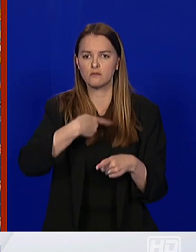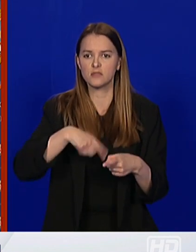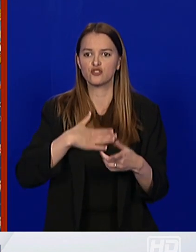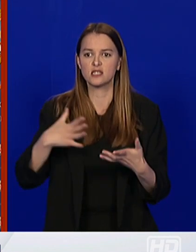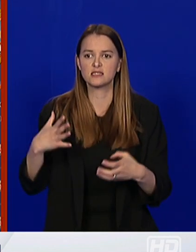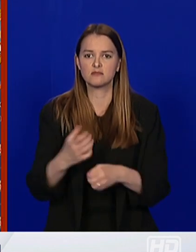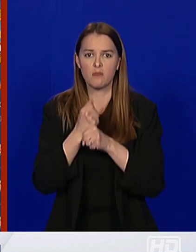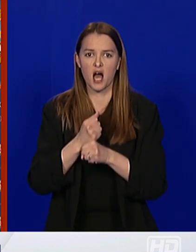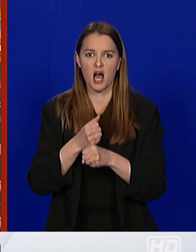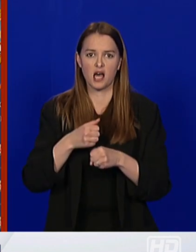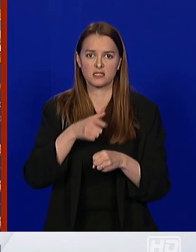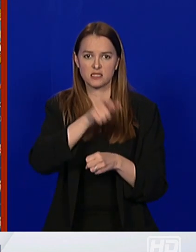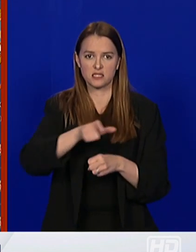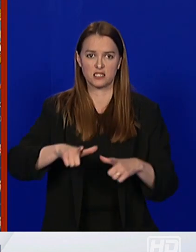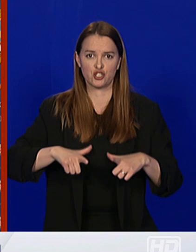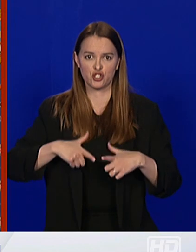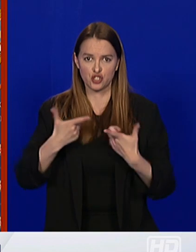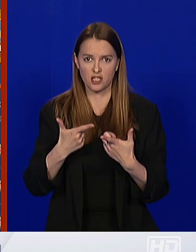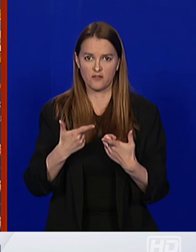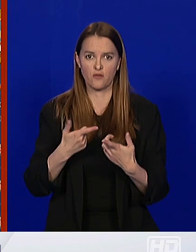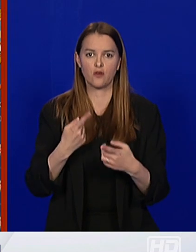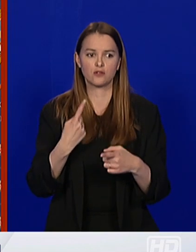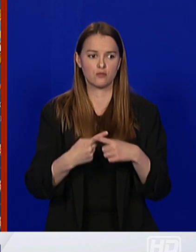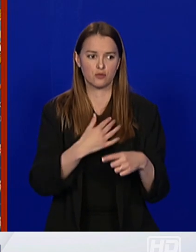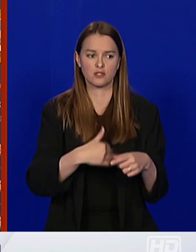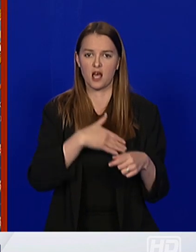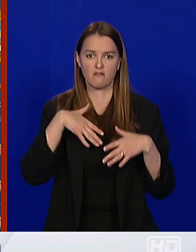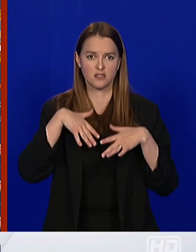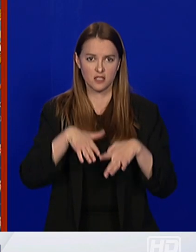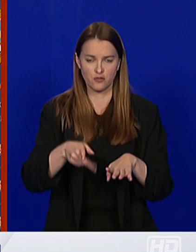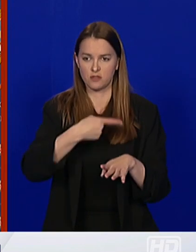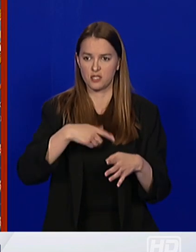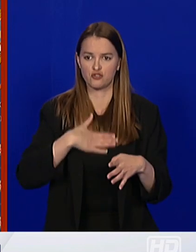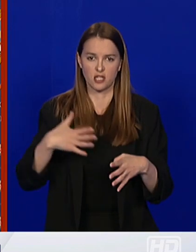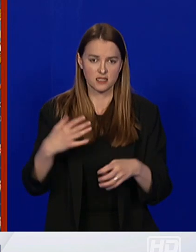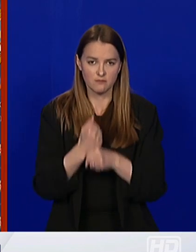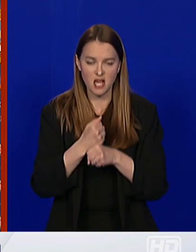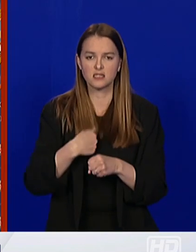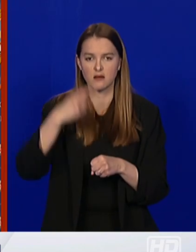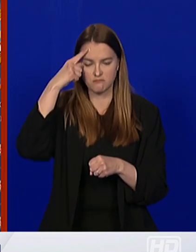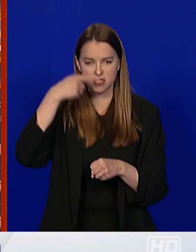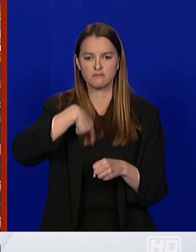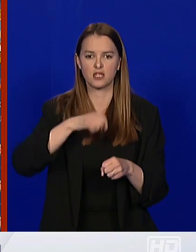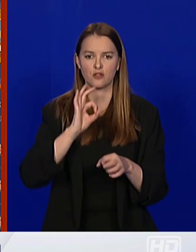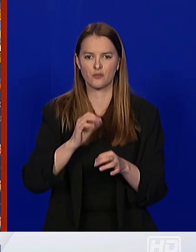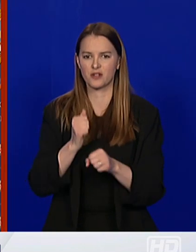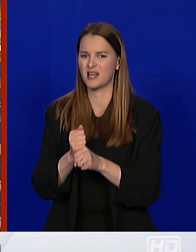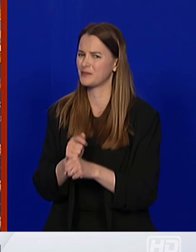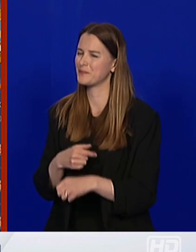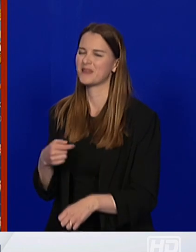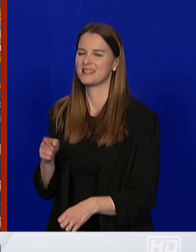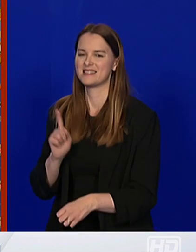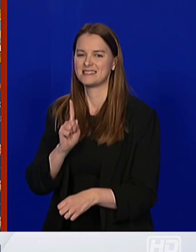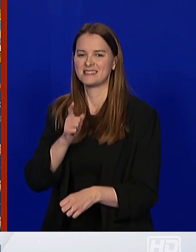života, spašavanja hrvatske populacije od ove ugroze i mislim da smo na dobrom putu. Možda se nismo razumjeli, pitanje nije